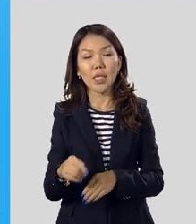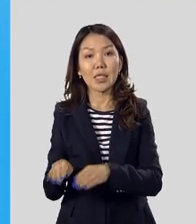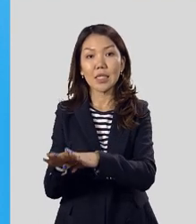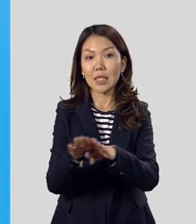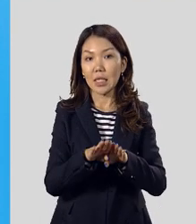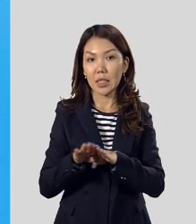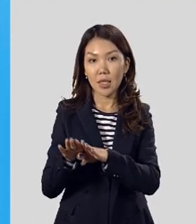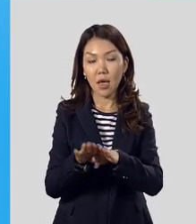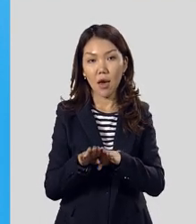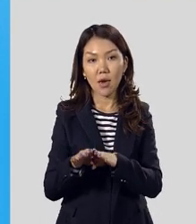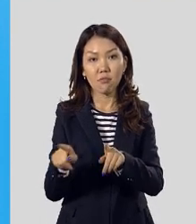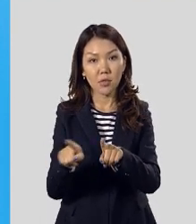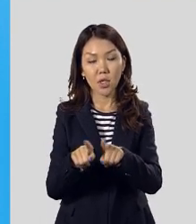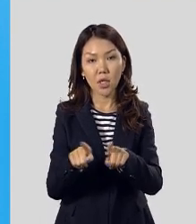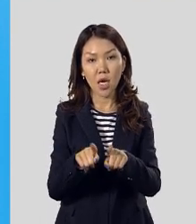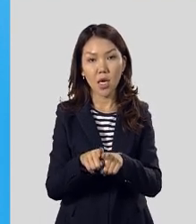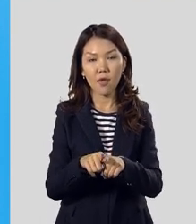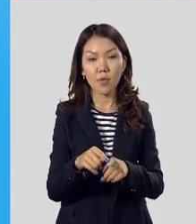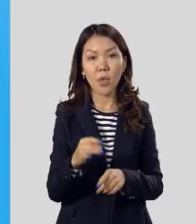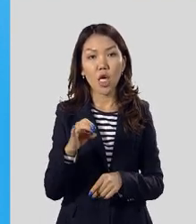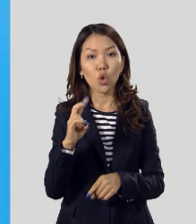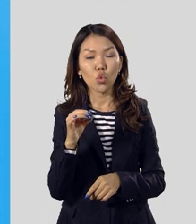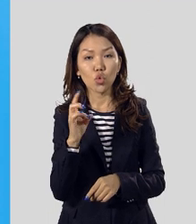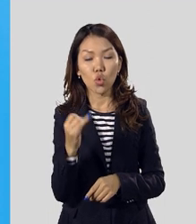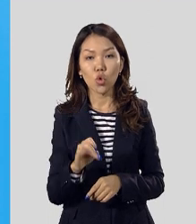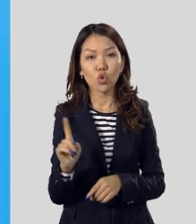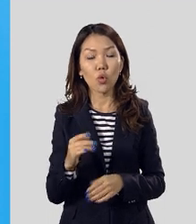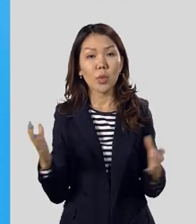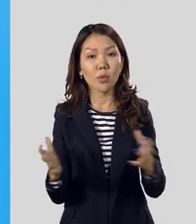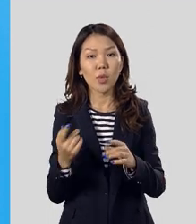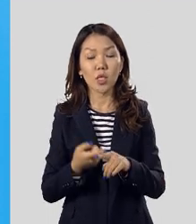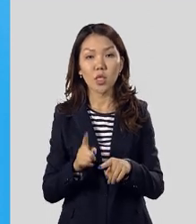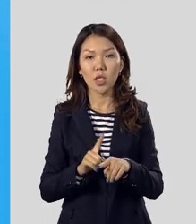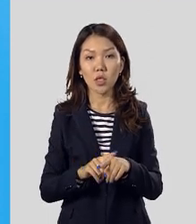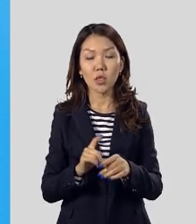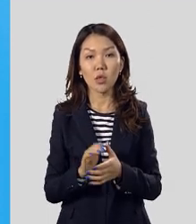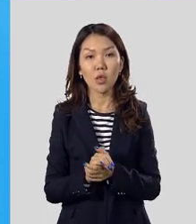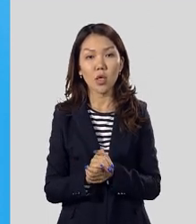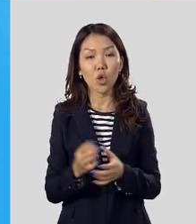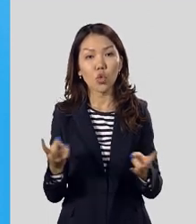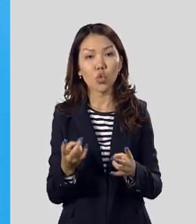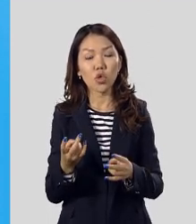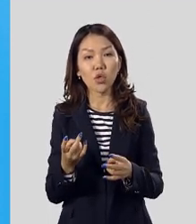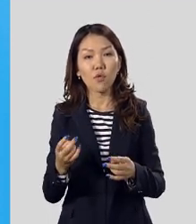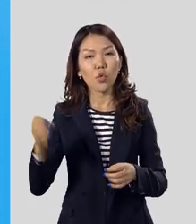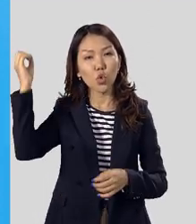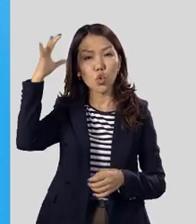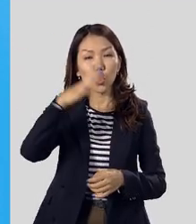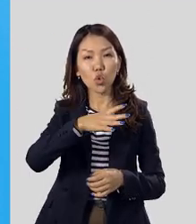глаз. Чтобы сберечь радужку, необходимо в яркую солнечную погоду